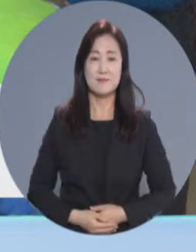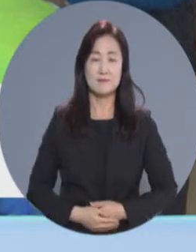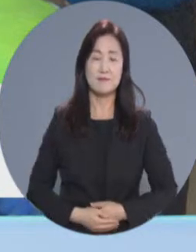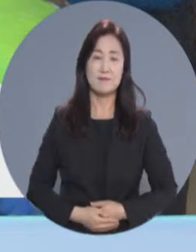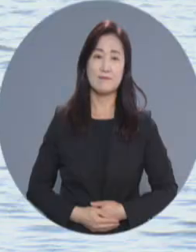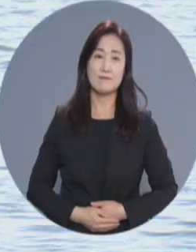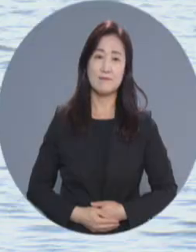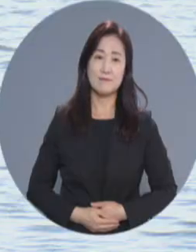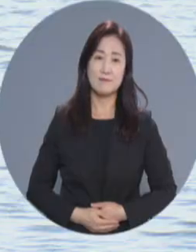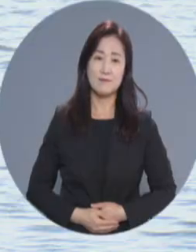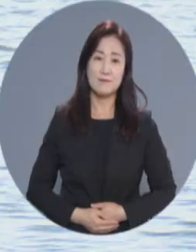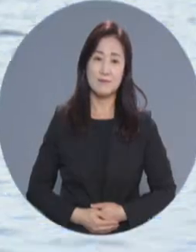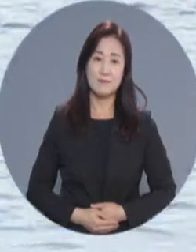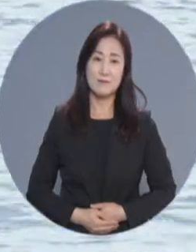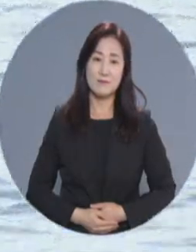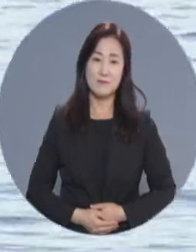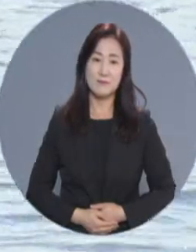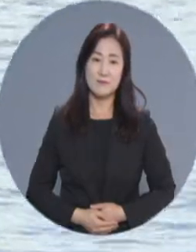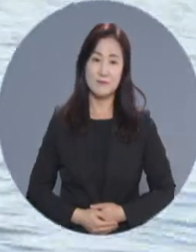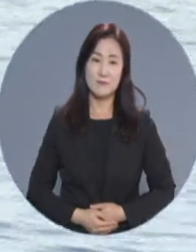취재했습니다.